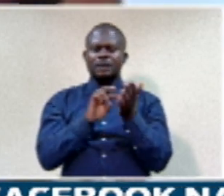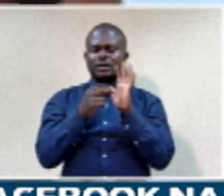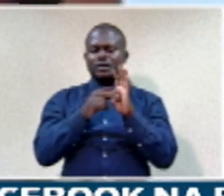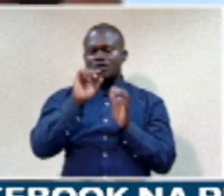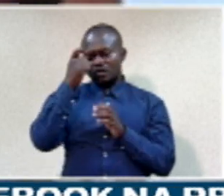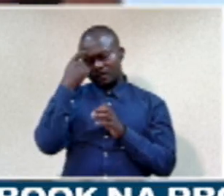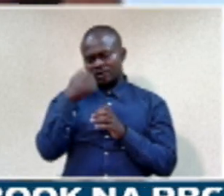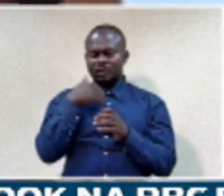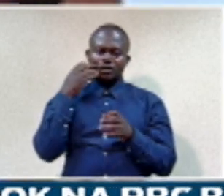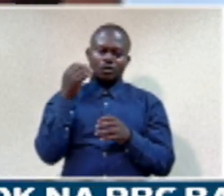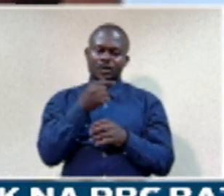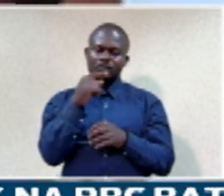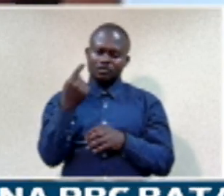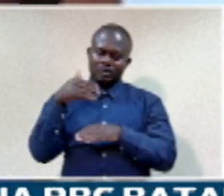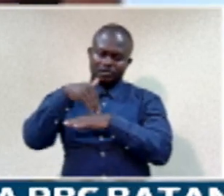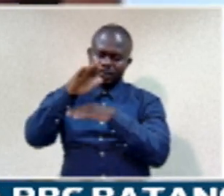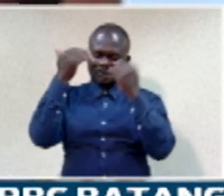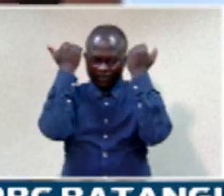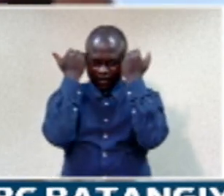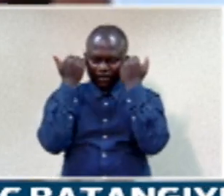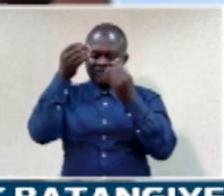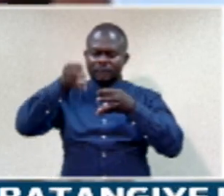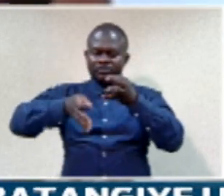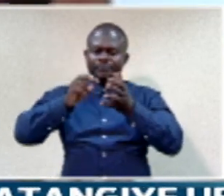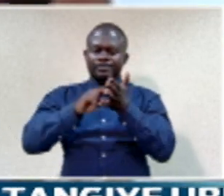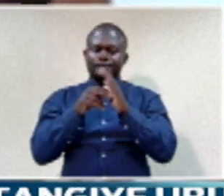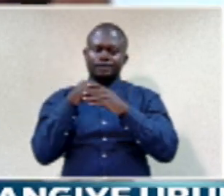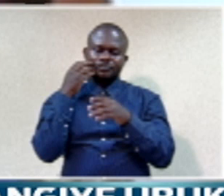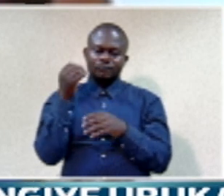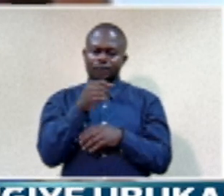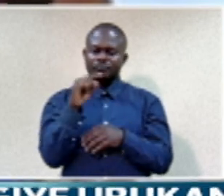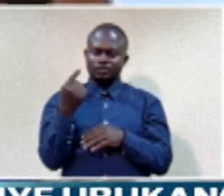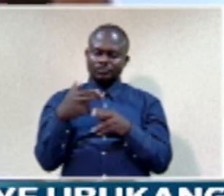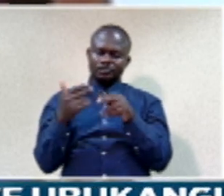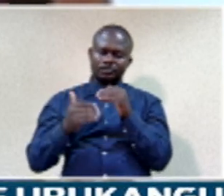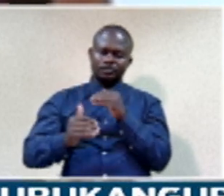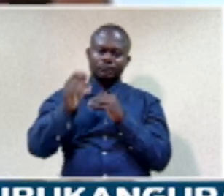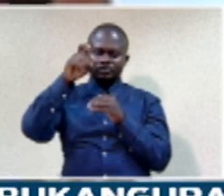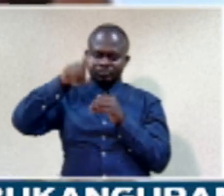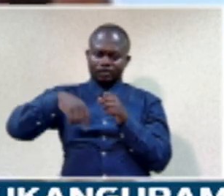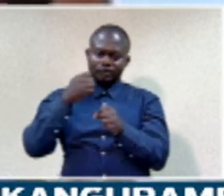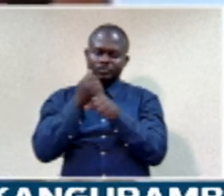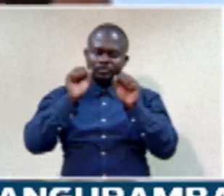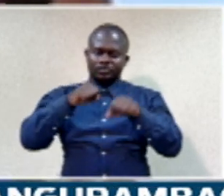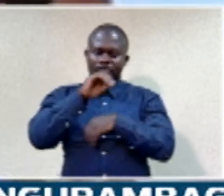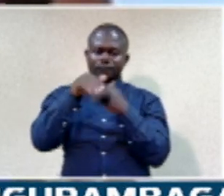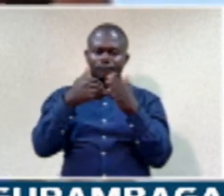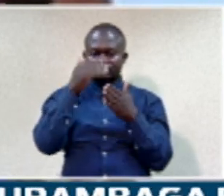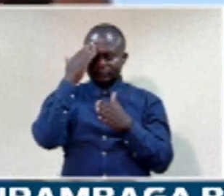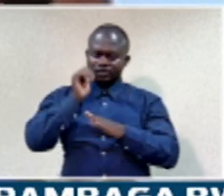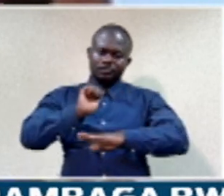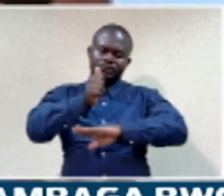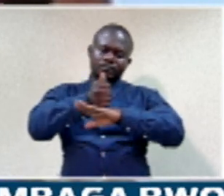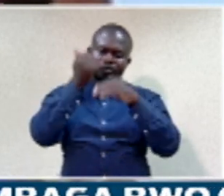ukwezi kumwe kugira ngo imwohereze rwa rukiko. Ni ukuvuga ko rero mu kwezi kumwe leta igomba gukora ibishoboka kugira ngo